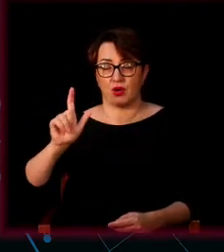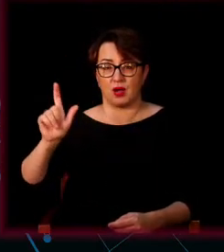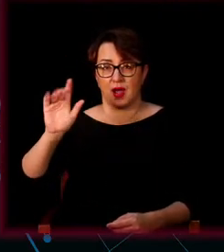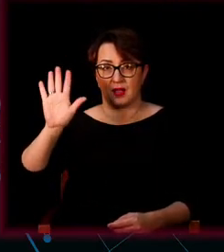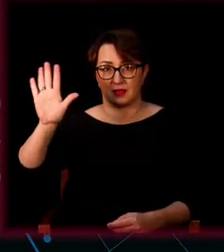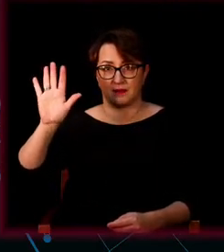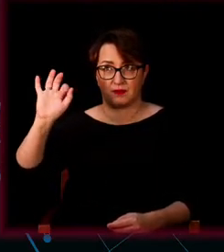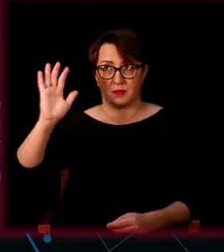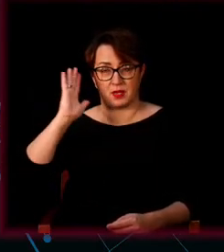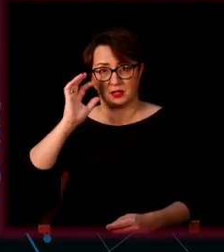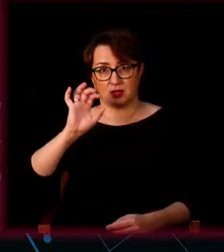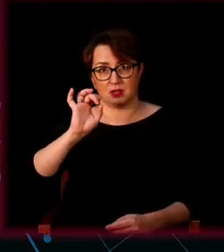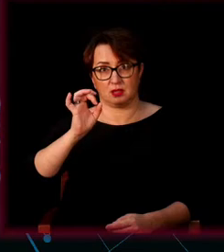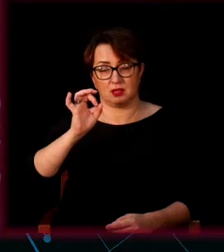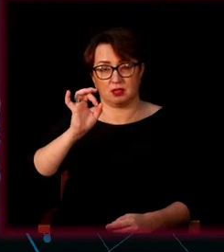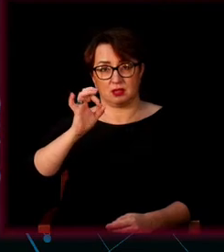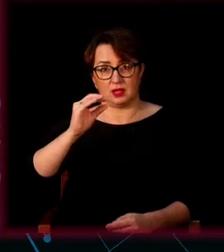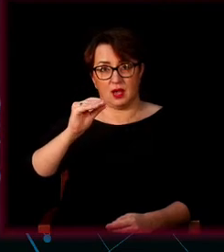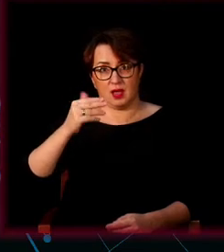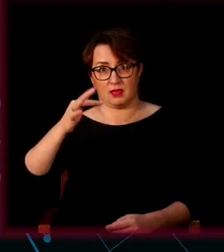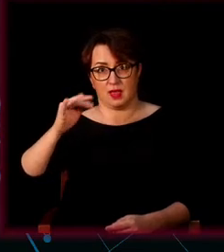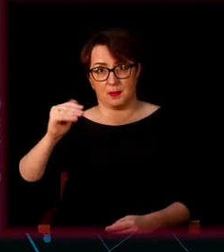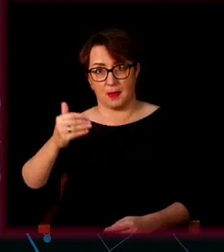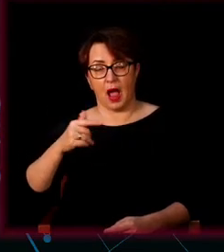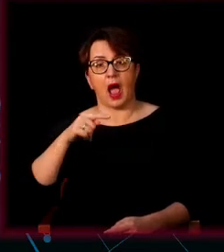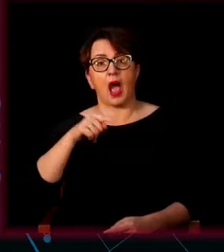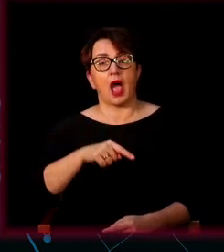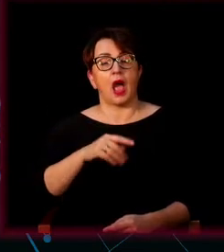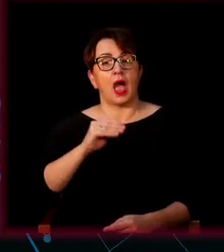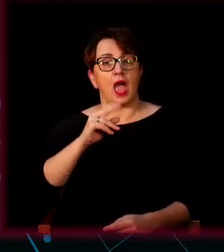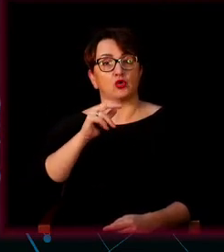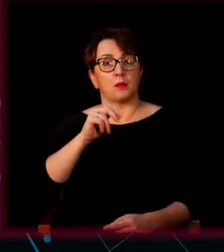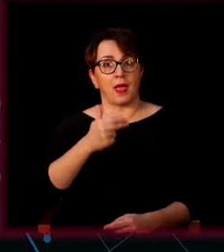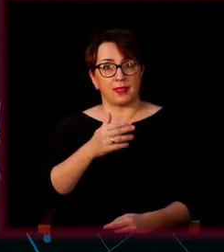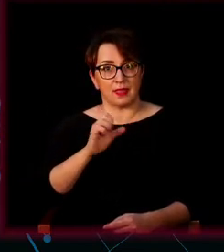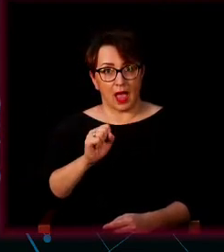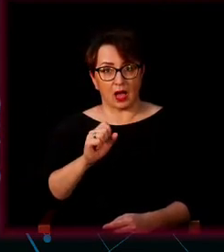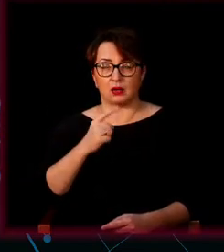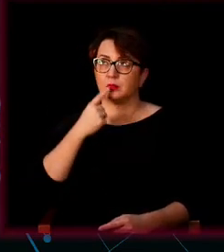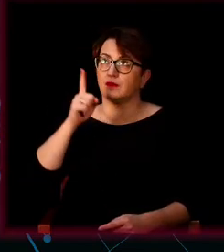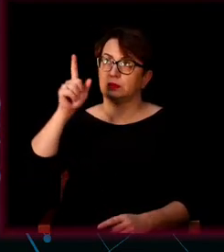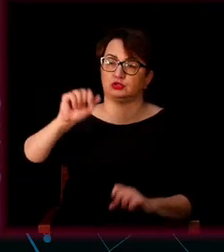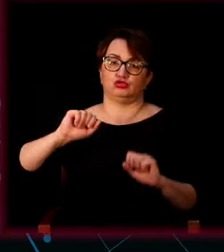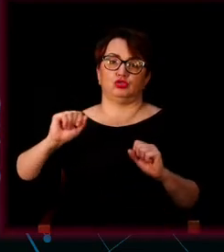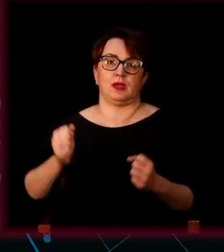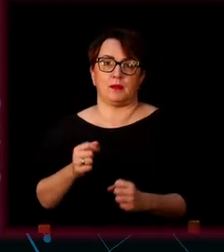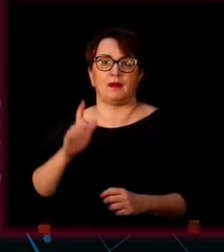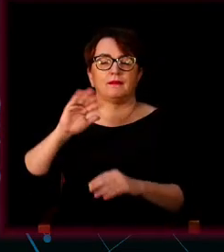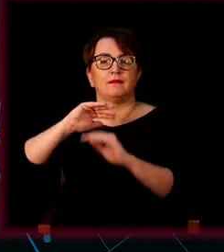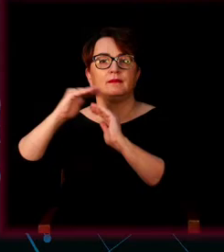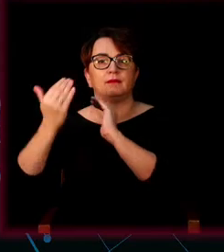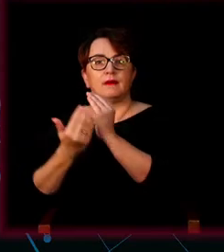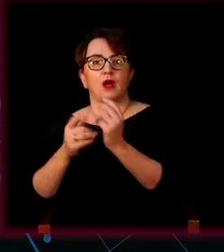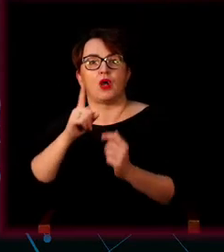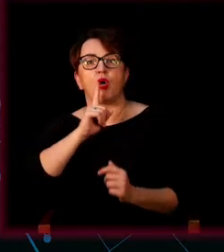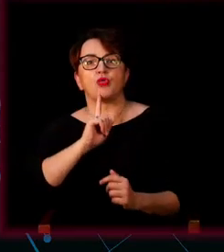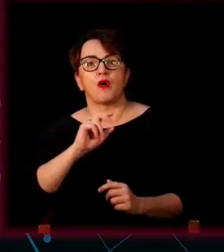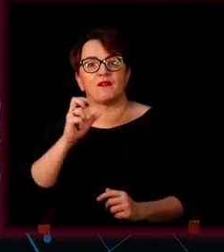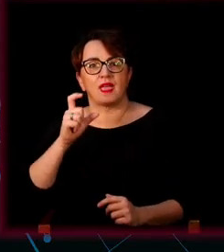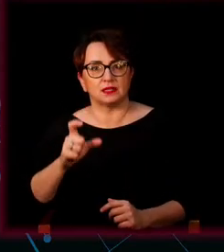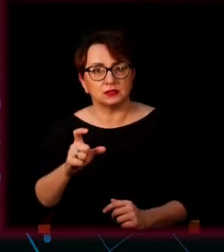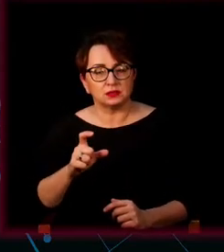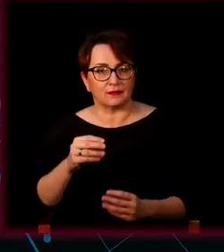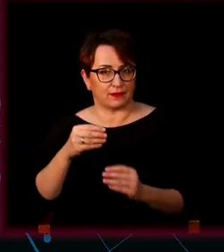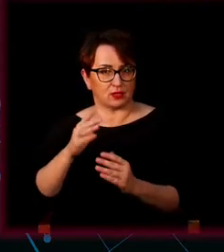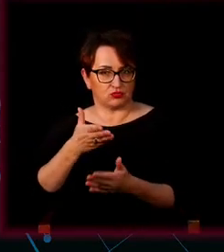lokalnych, w sensie tych mieszkańców Geten, a przez Ekumena jest nazywany Zimą, bo to jest taka planeta, która jest pokryta właśnie lodowcem. Większa część w sensie